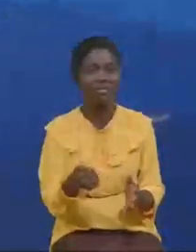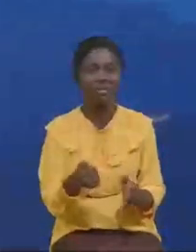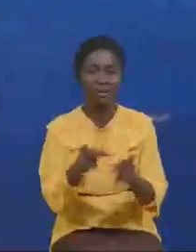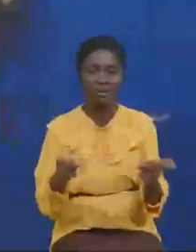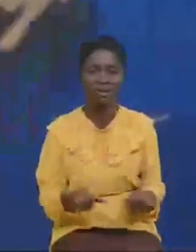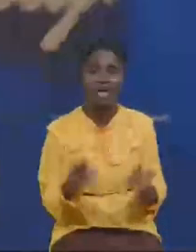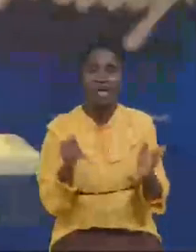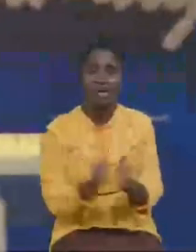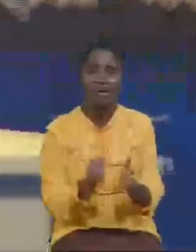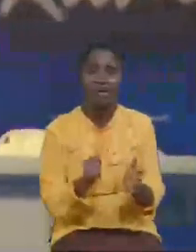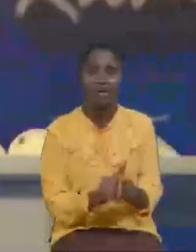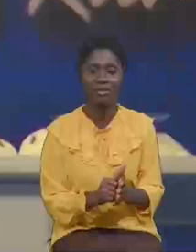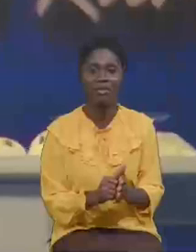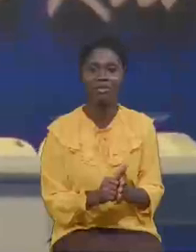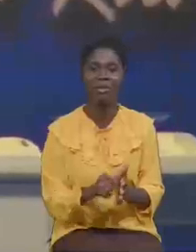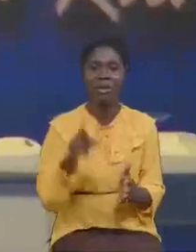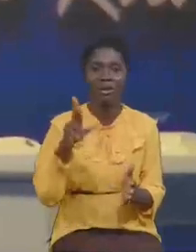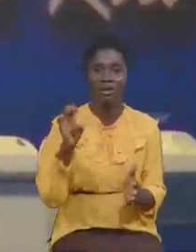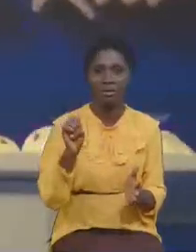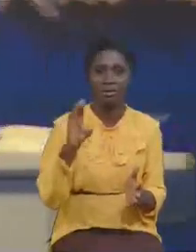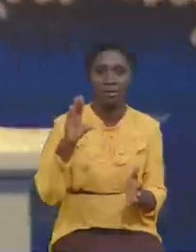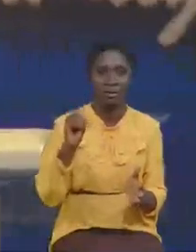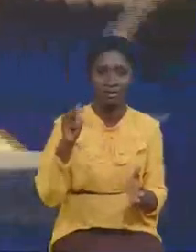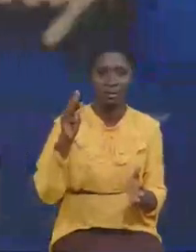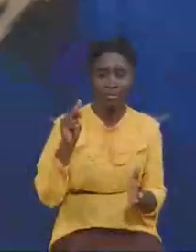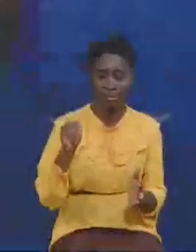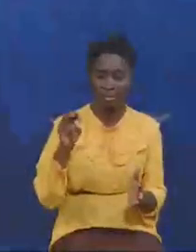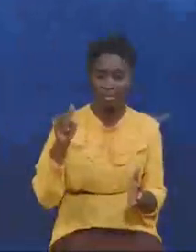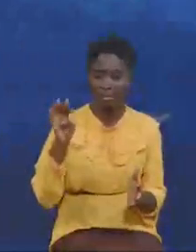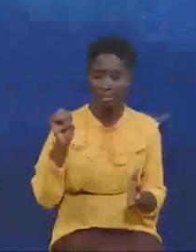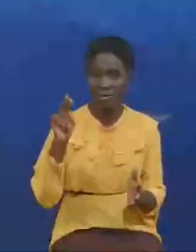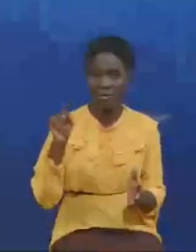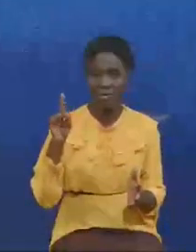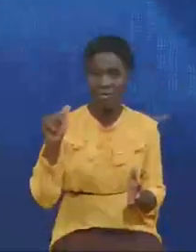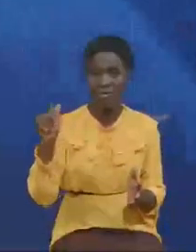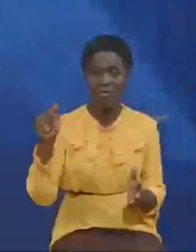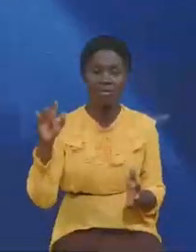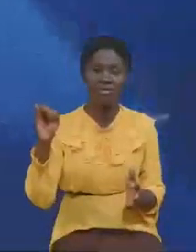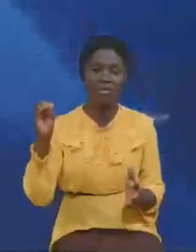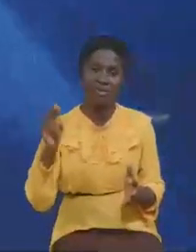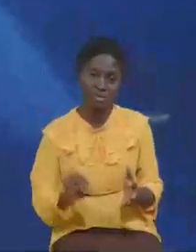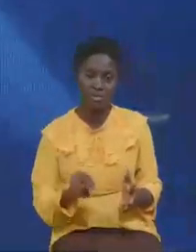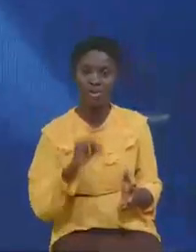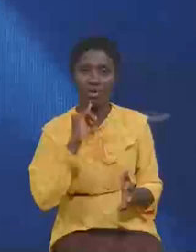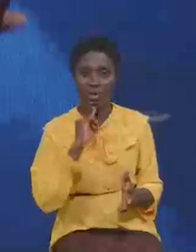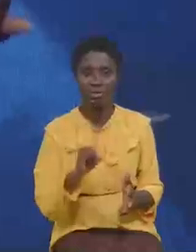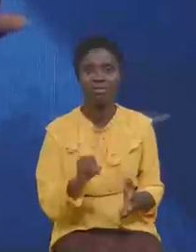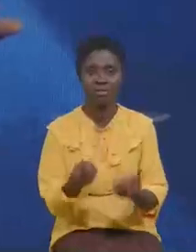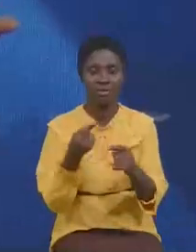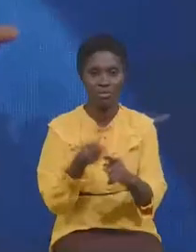contre celui-ci. Alors, cette recommandation vient pour quelque chose de pratique. Lorsque vous